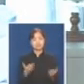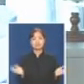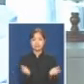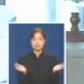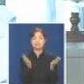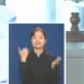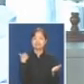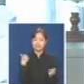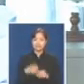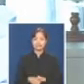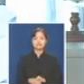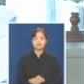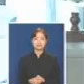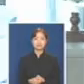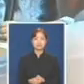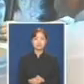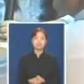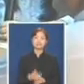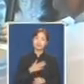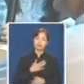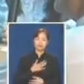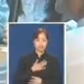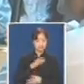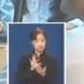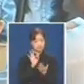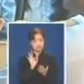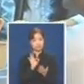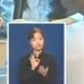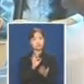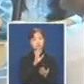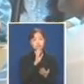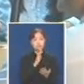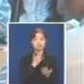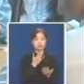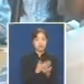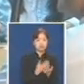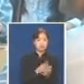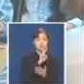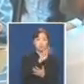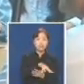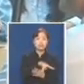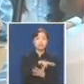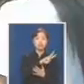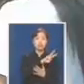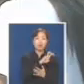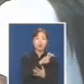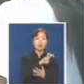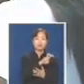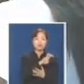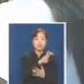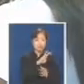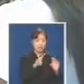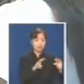อันนี้ก็เป็นเรื่องที่คือเราก็ต้องเลือกนะครับเพราะว่าถ้าเราเพิ่มเงินที่ให้เนี่ยจำนวนคนที่ให้ก็จะลดลงนะครับ